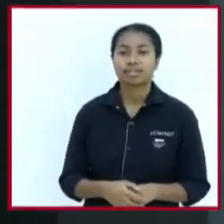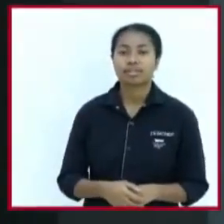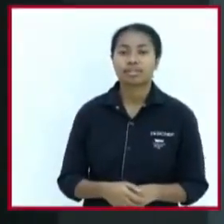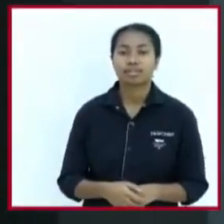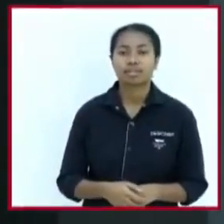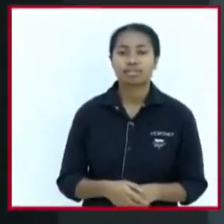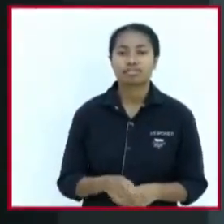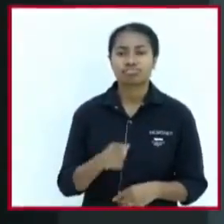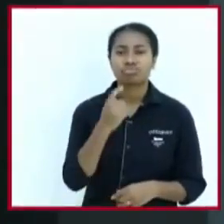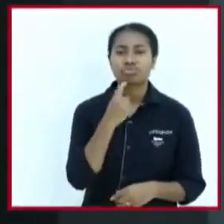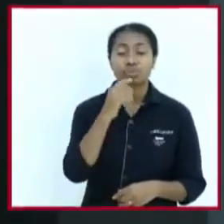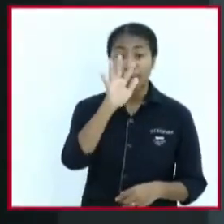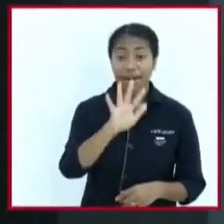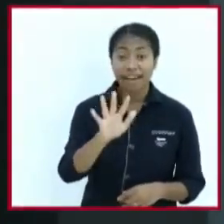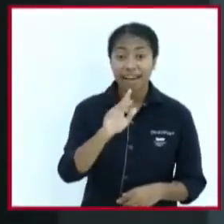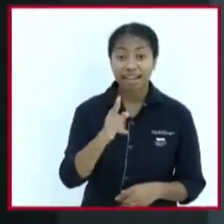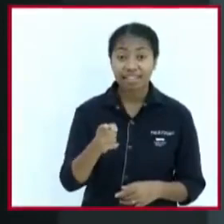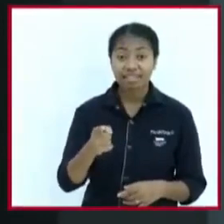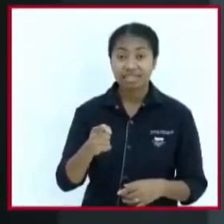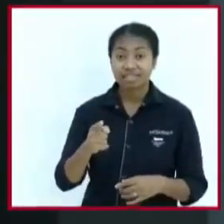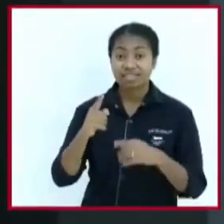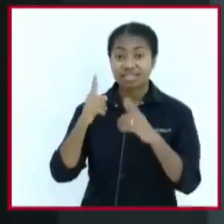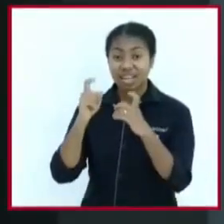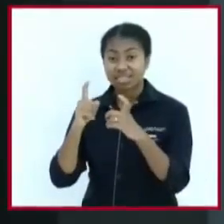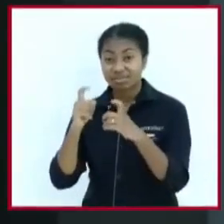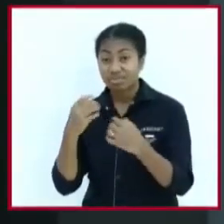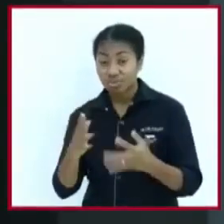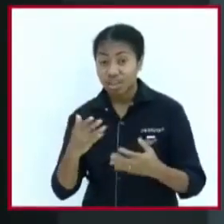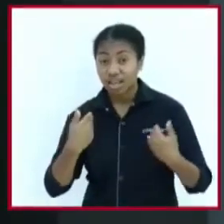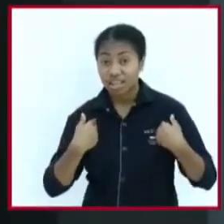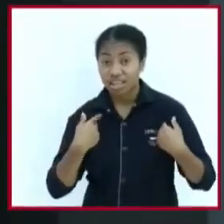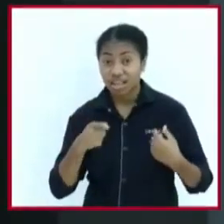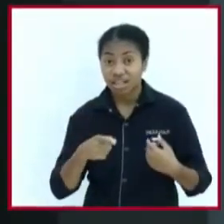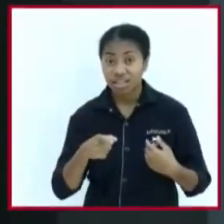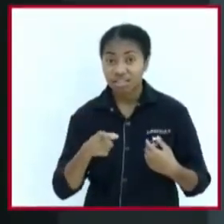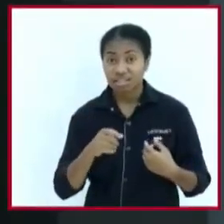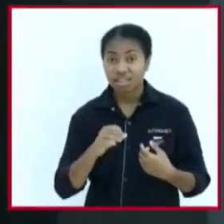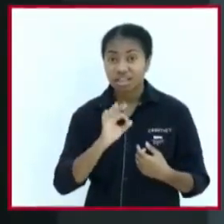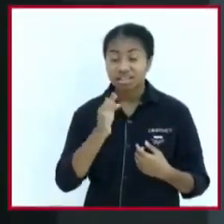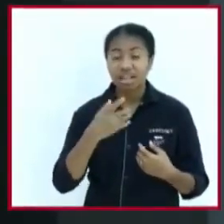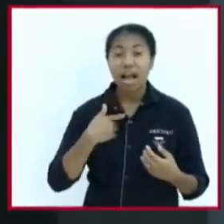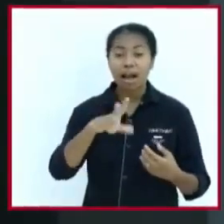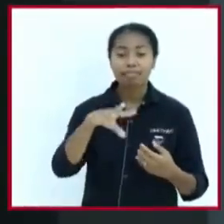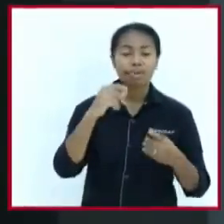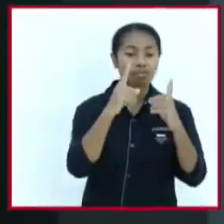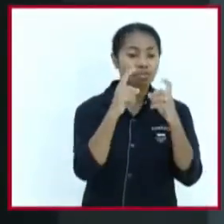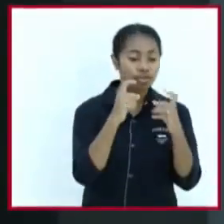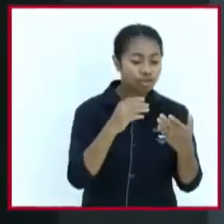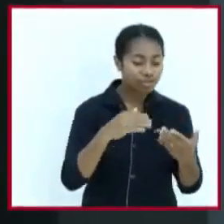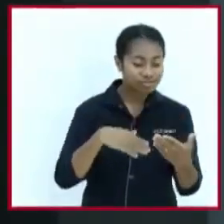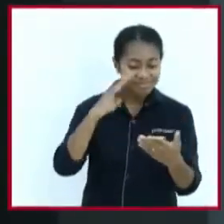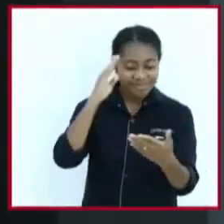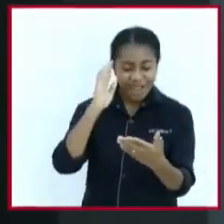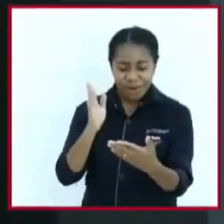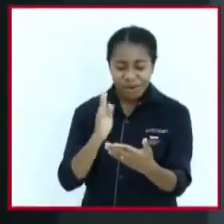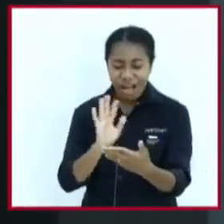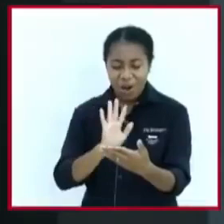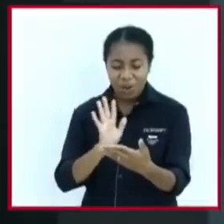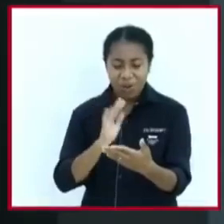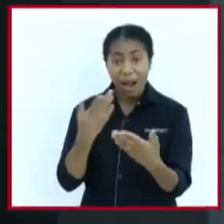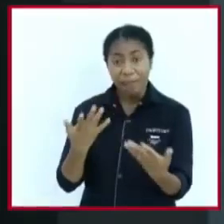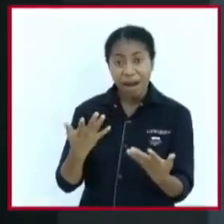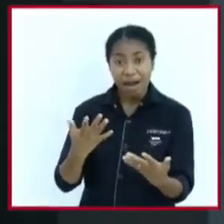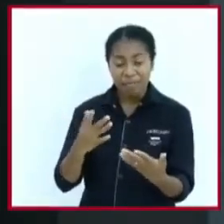Hai Coba bayangkan kekasih sudah depan saya tapi saya ambil saya tidak ngomong dengan dia tapi sandi fotonya apa kabar Saya